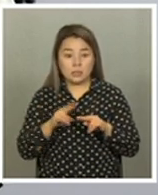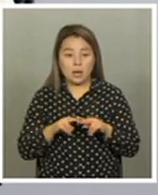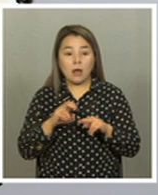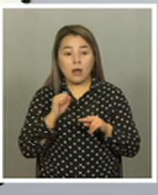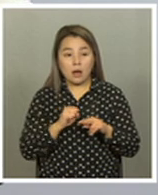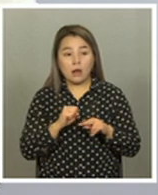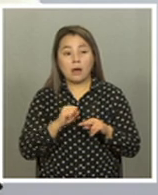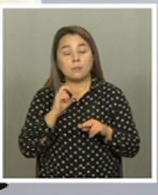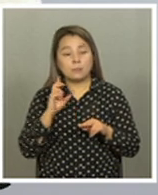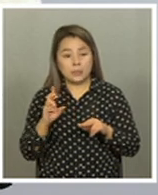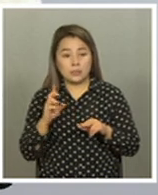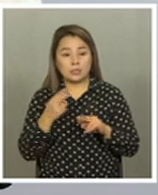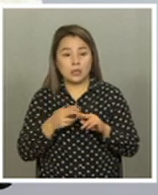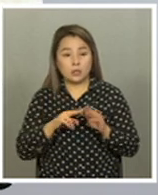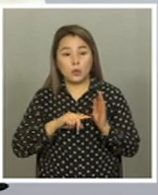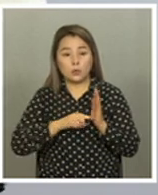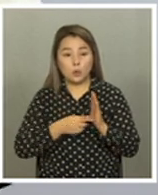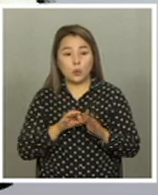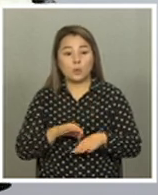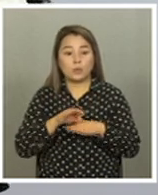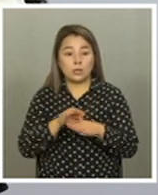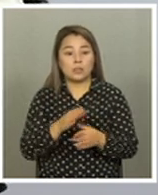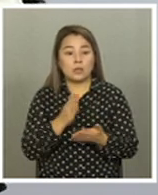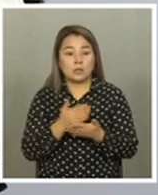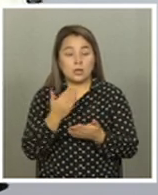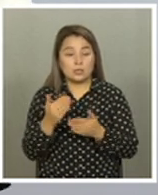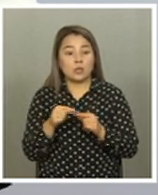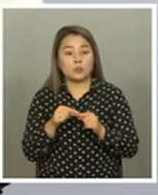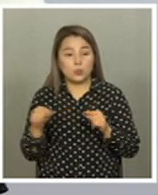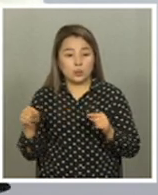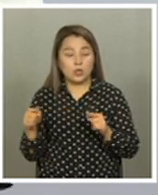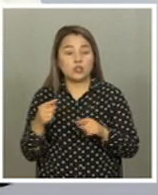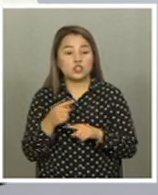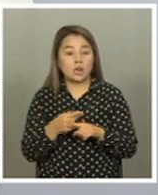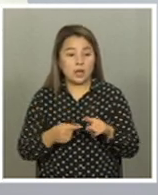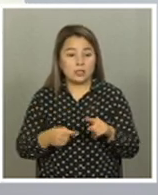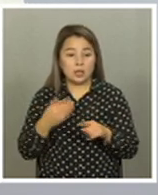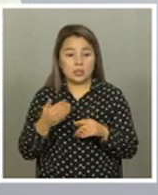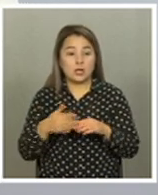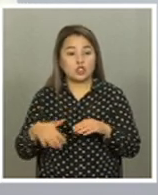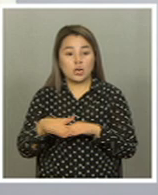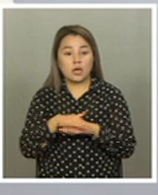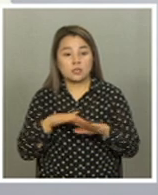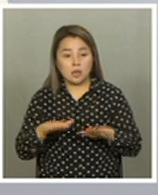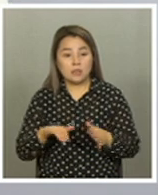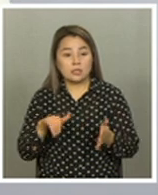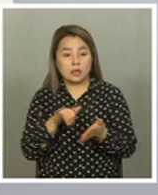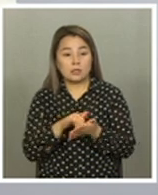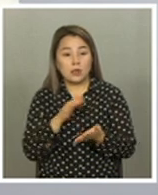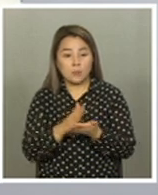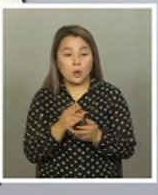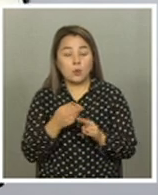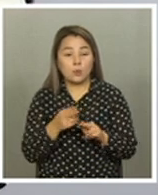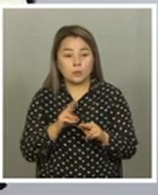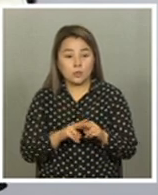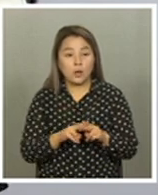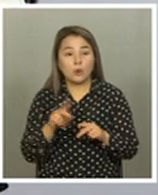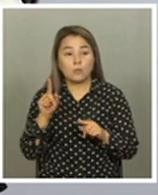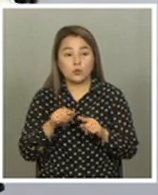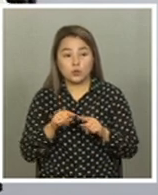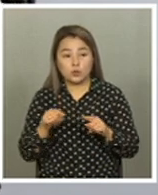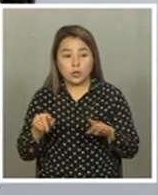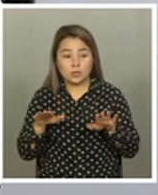Б нүктелерінен өтетін түзудің бір жақ жарты жазықтығында жатса, онда бұл бұрыштар